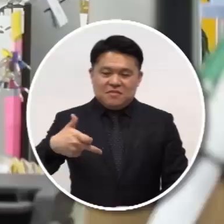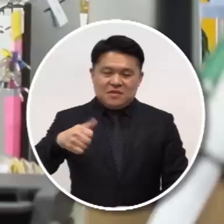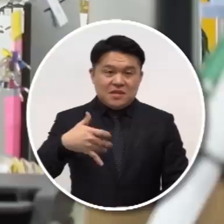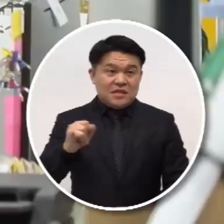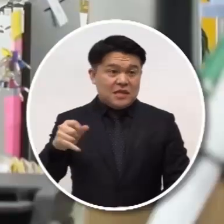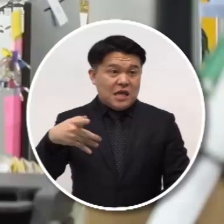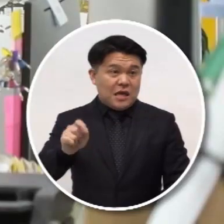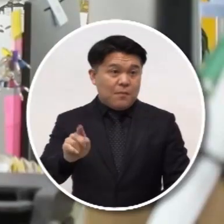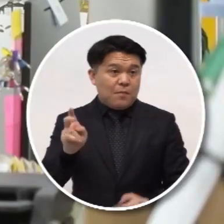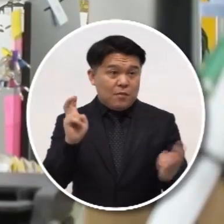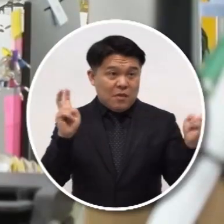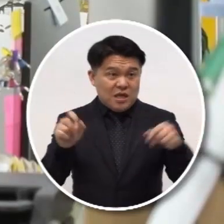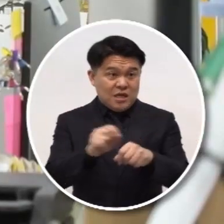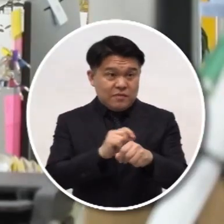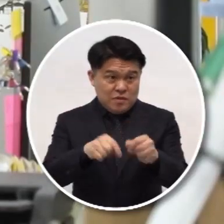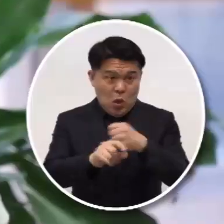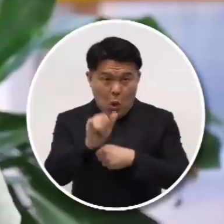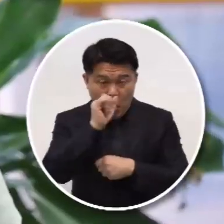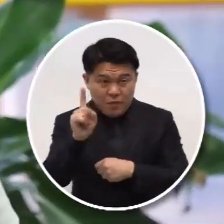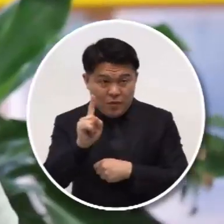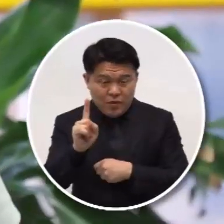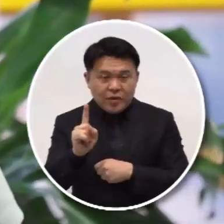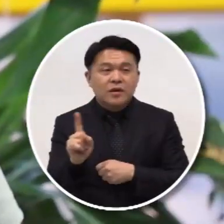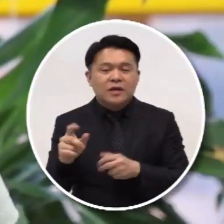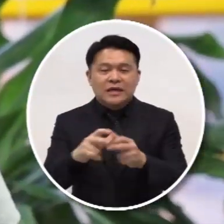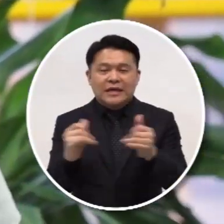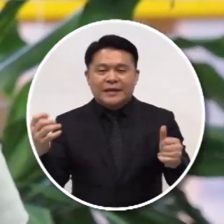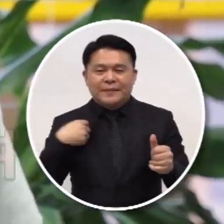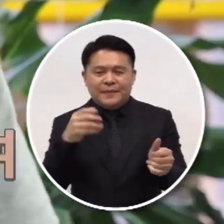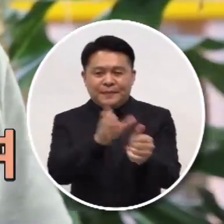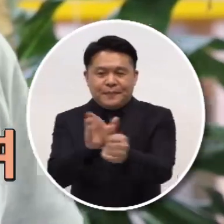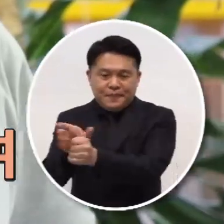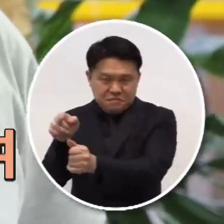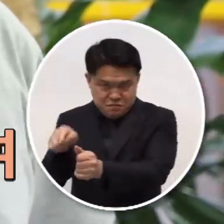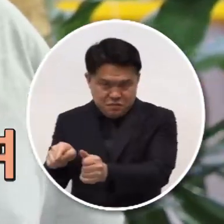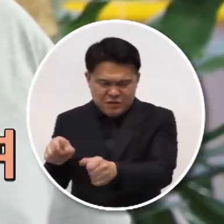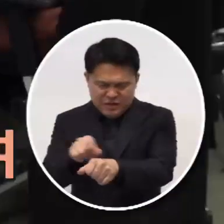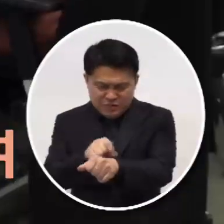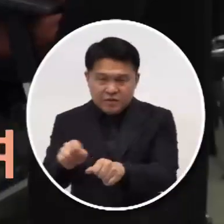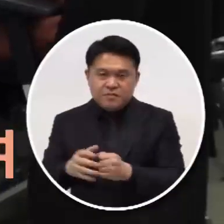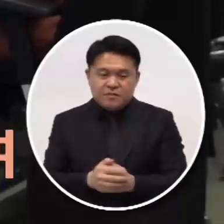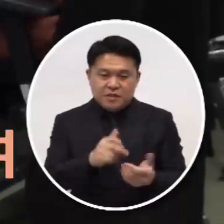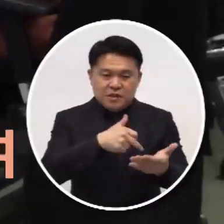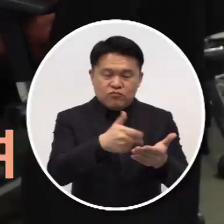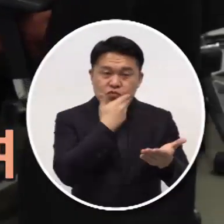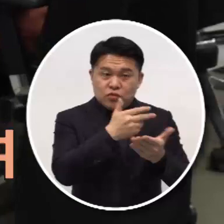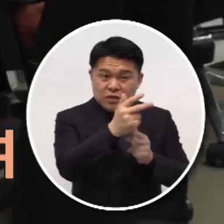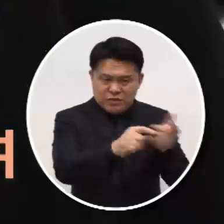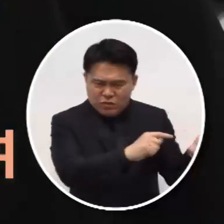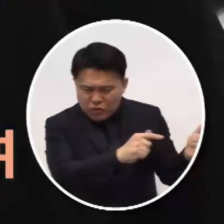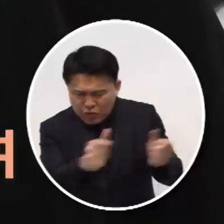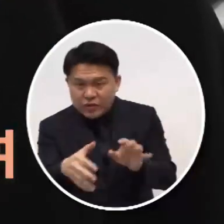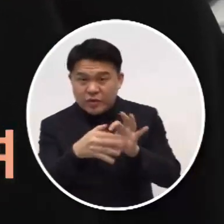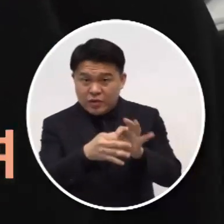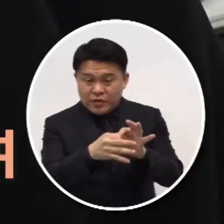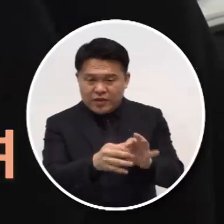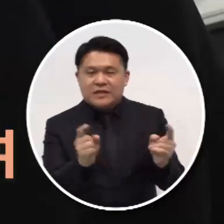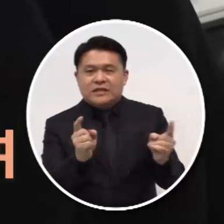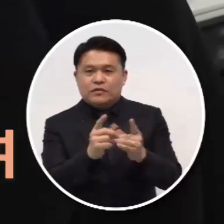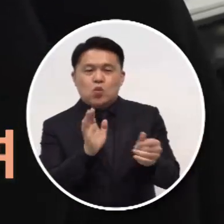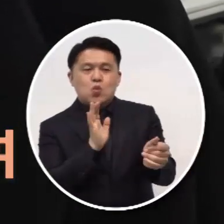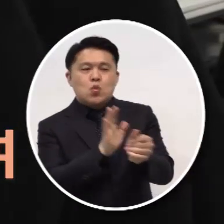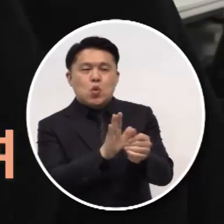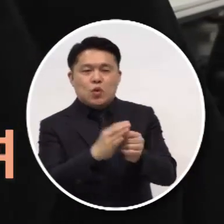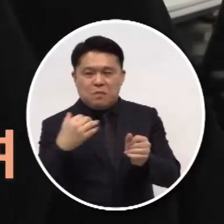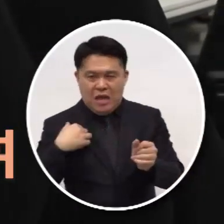특별한 이유는 바로 그들이 맡은 업무에 있습니다. 실제 카카오의 핵심 사업 영역에 대해 직접